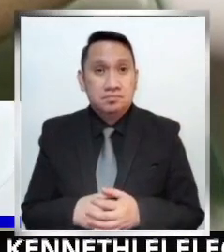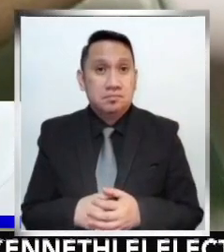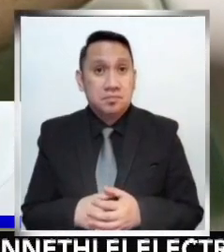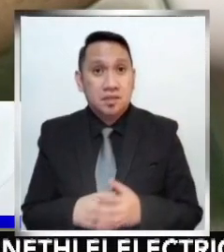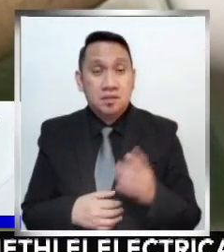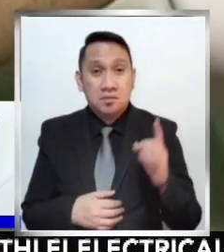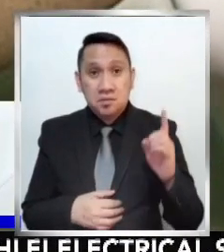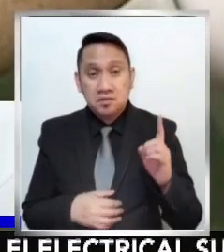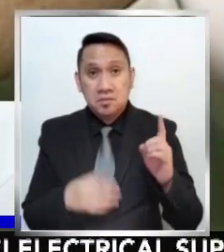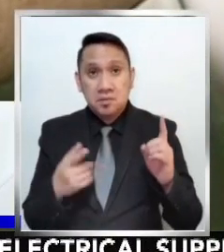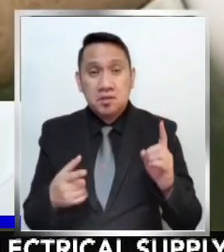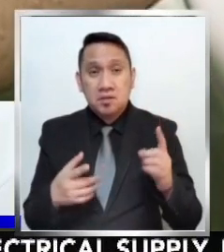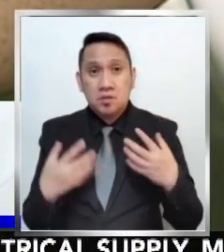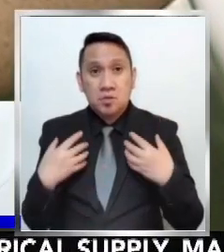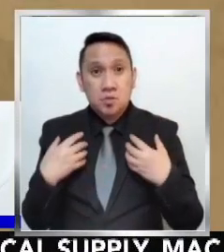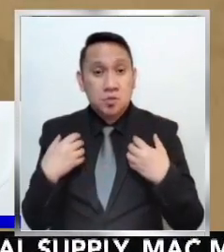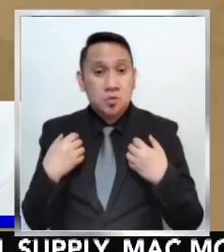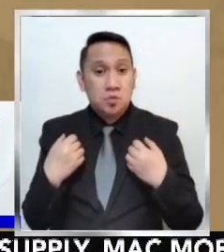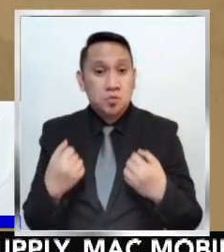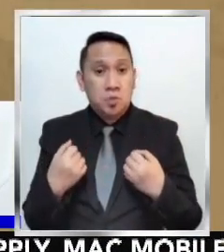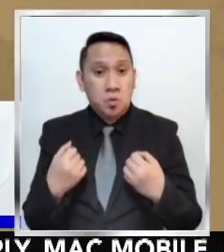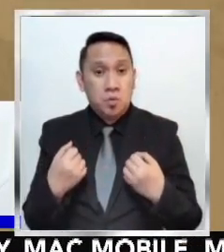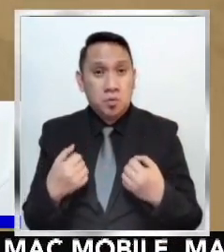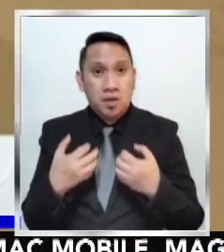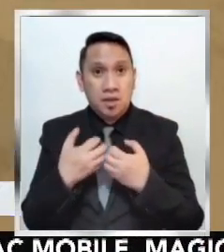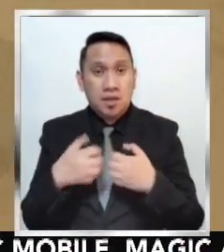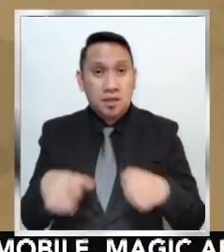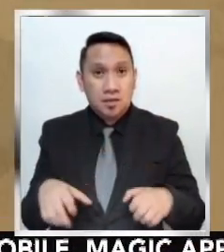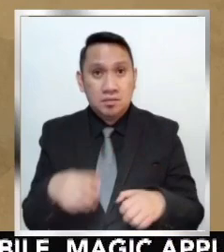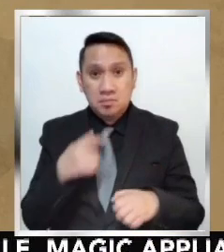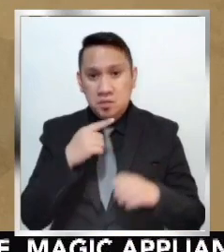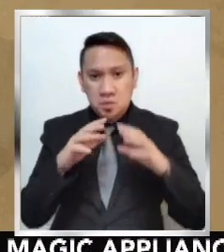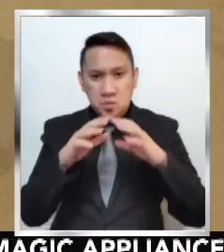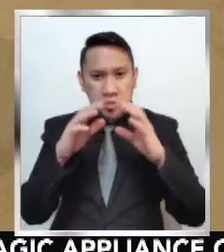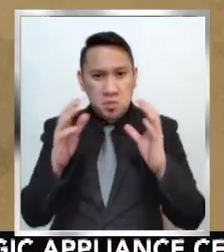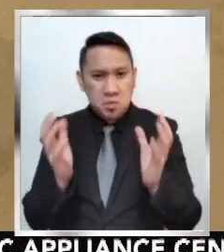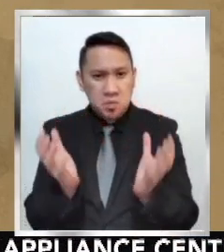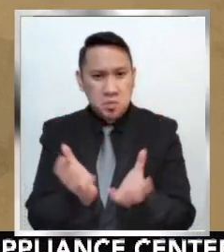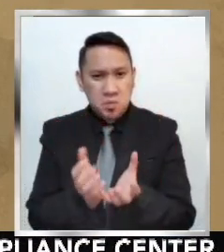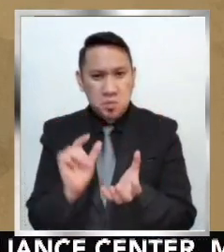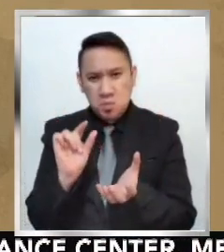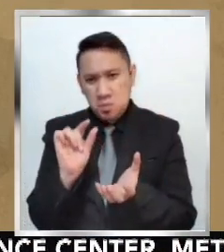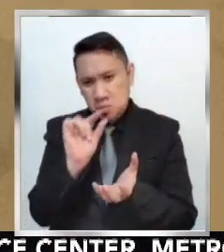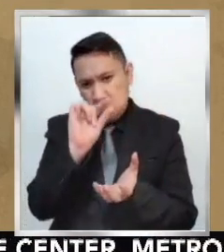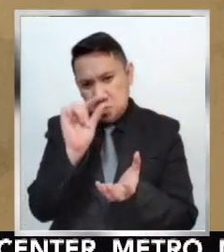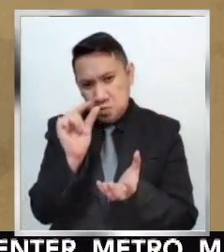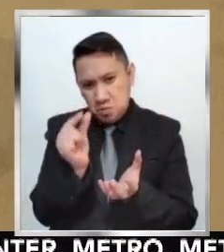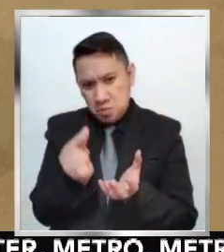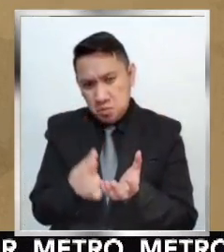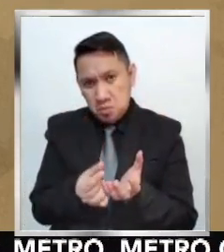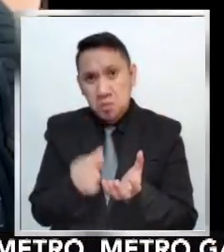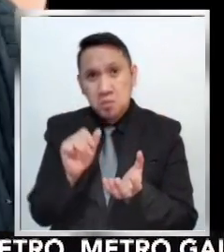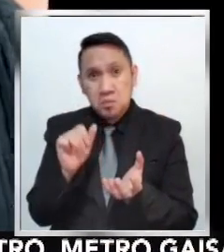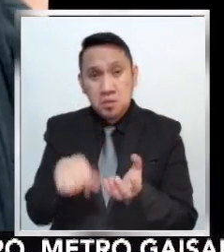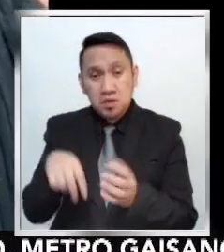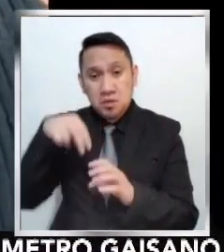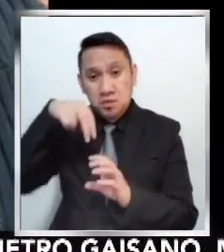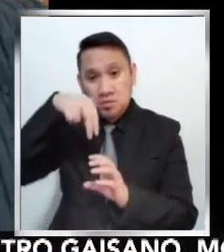sa pinakamatibay na bird egg sa mundo. Sa kapal kasi ng shell nito na 2 millimeters. Alam niyo bang kaya itong tayuan ng tao nang hindi